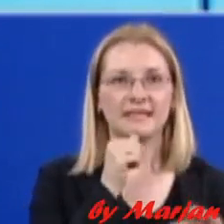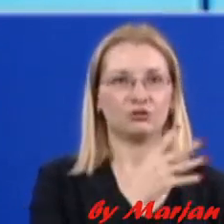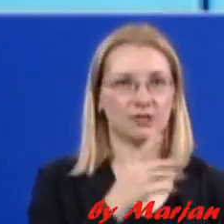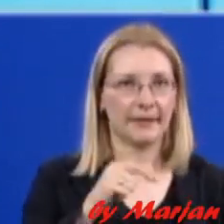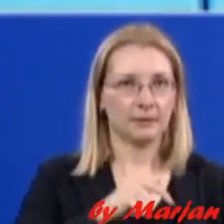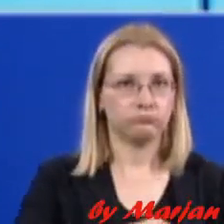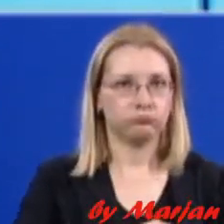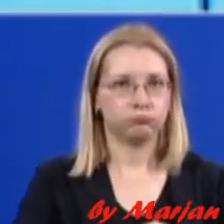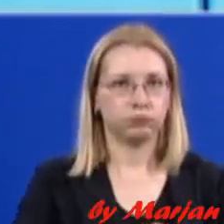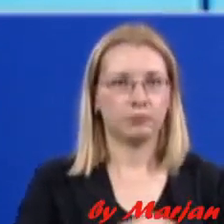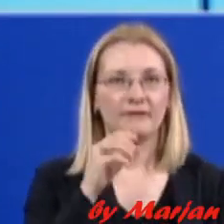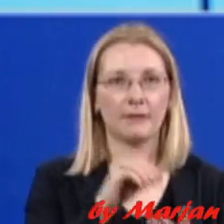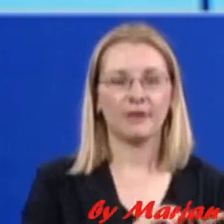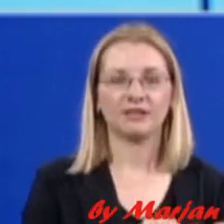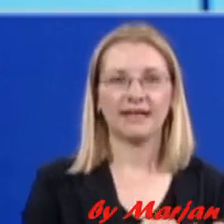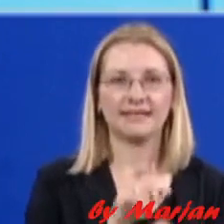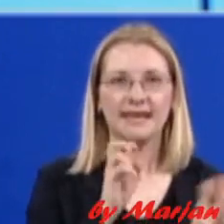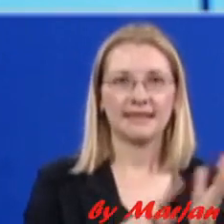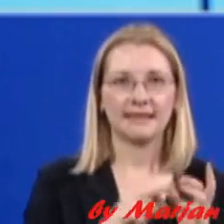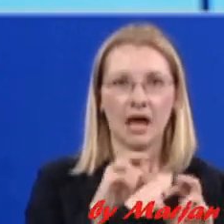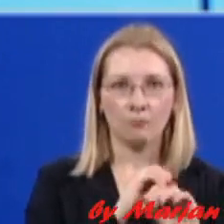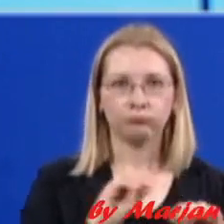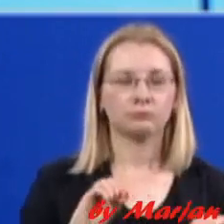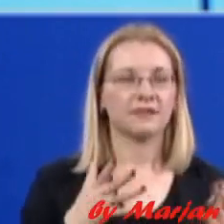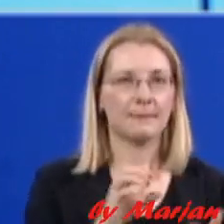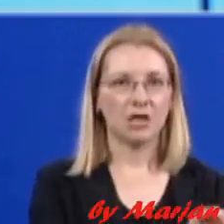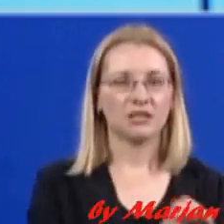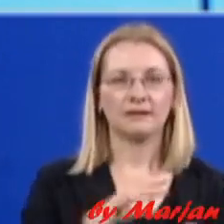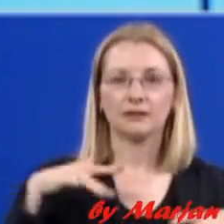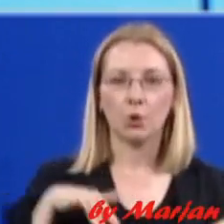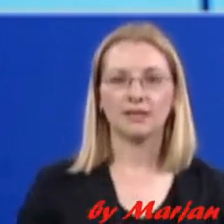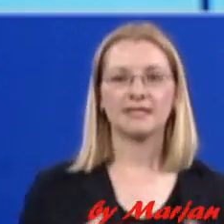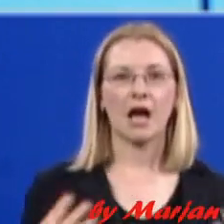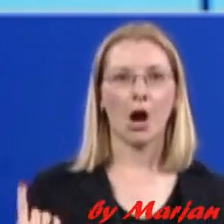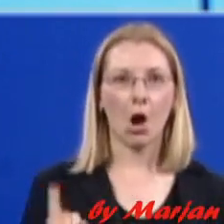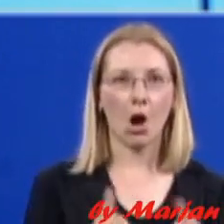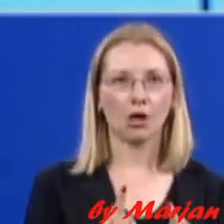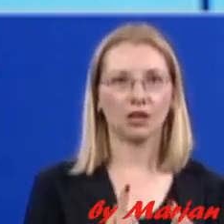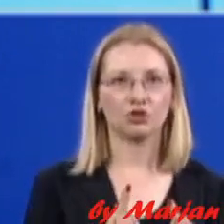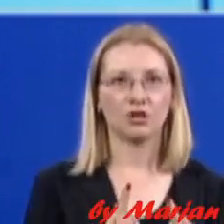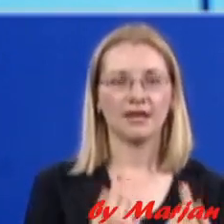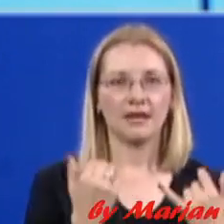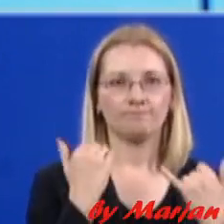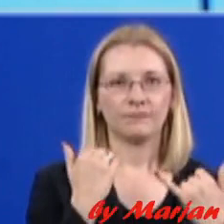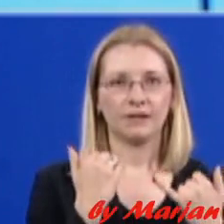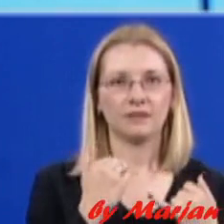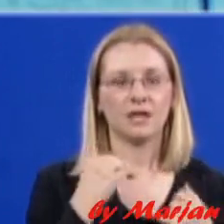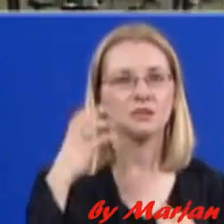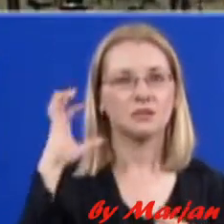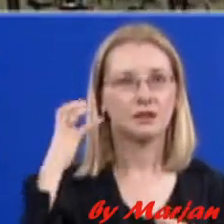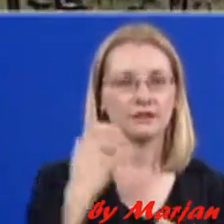prvim podacima iz INE, ozlijeđenih nema, kao ni utjecaja na okoliš. Za vijesti se javio novinar Hrvatskog radija Josip Frković.